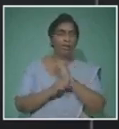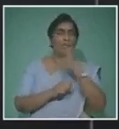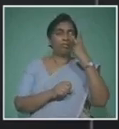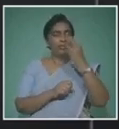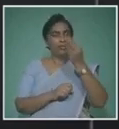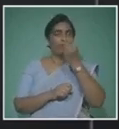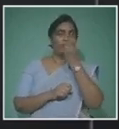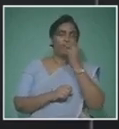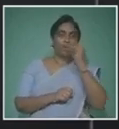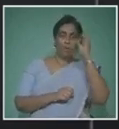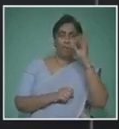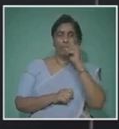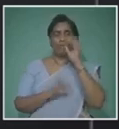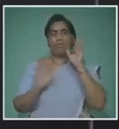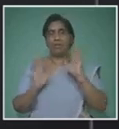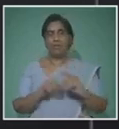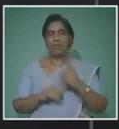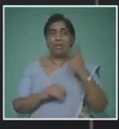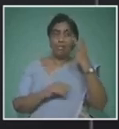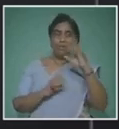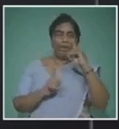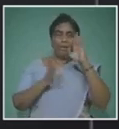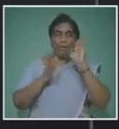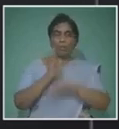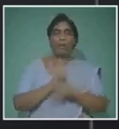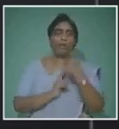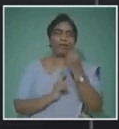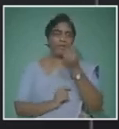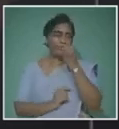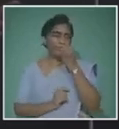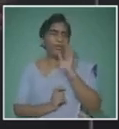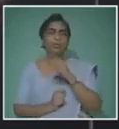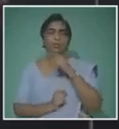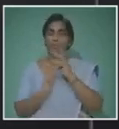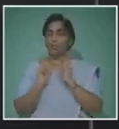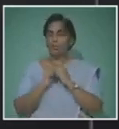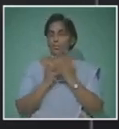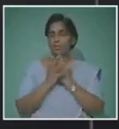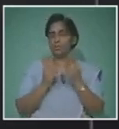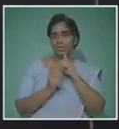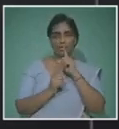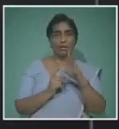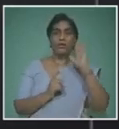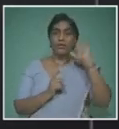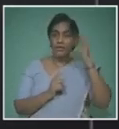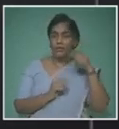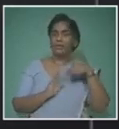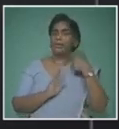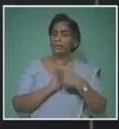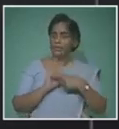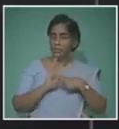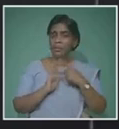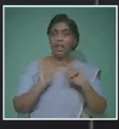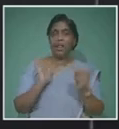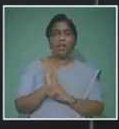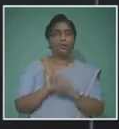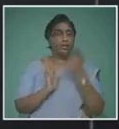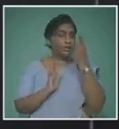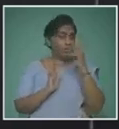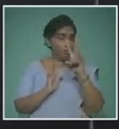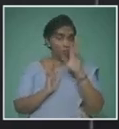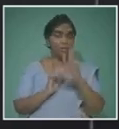දෙවේල කාපු මිනිස්සු එක වේලක් කාලා ලෙව කන තත්ත්වයට පත් වෙලා තියෙනවා. ඒකට විසඳුම් ලබා දෙන විදිය නැහැ. අද විශේෂයෙන්ම මේ රටේ ලක්ෂ 12කට